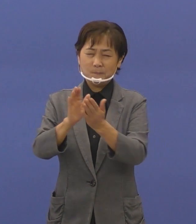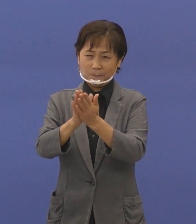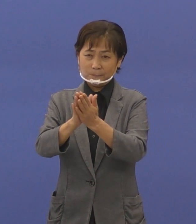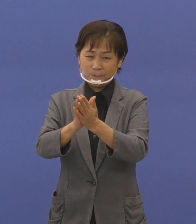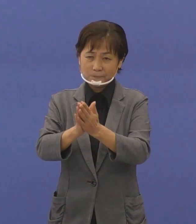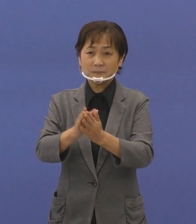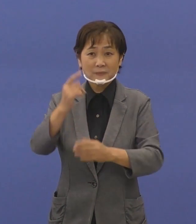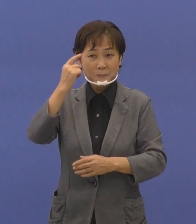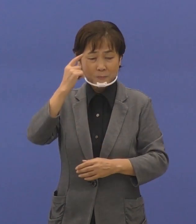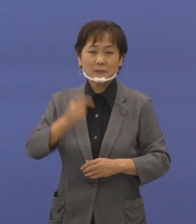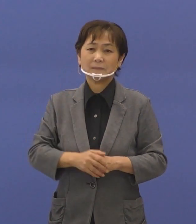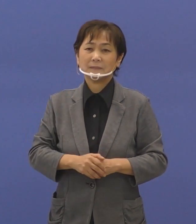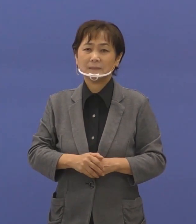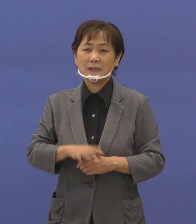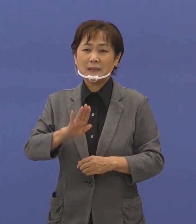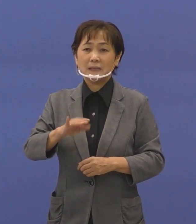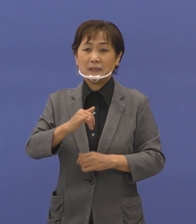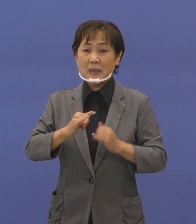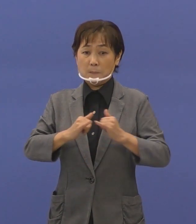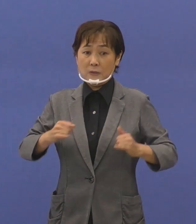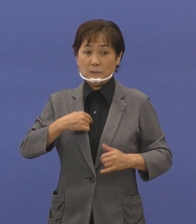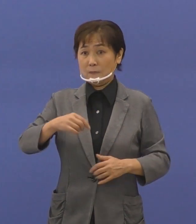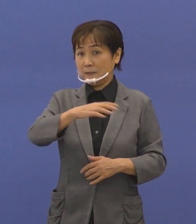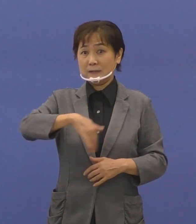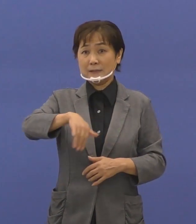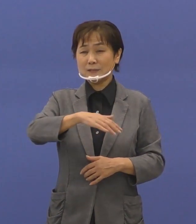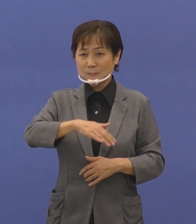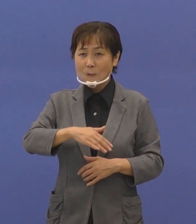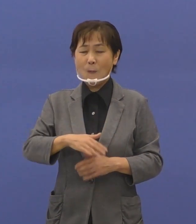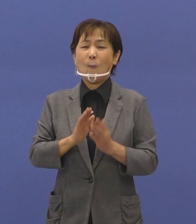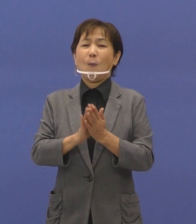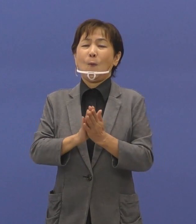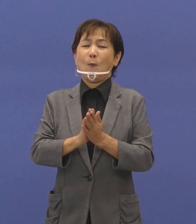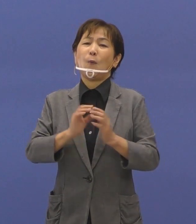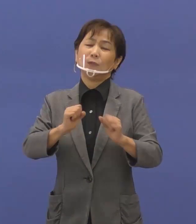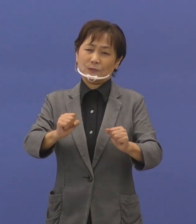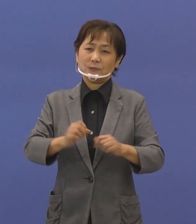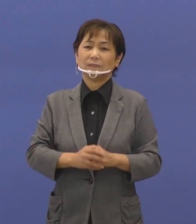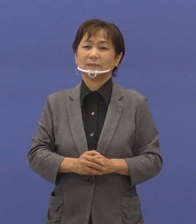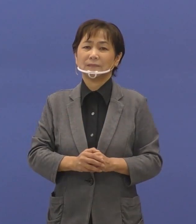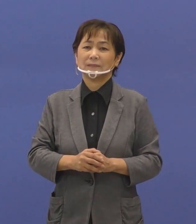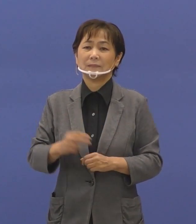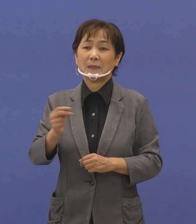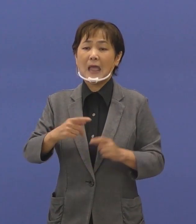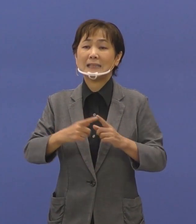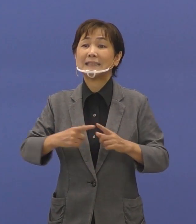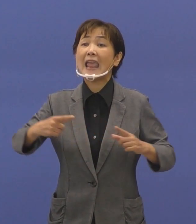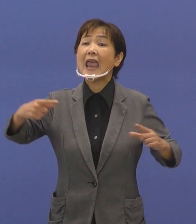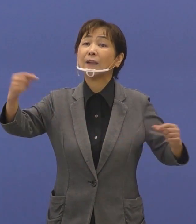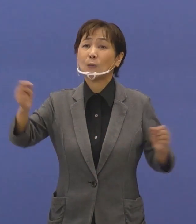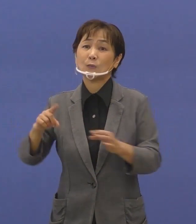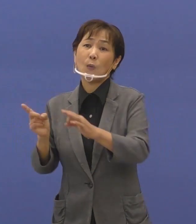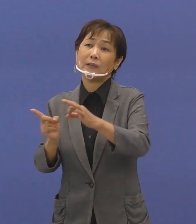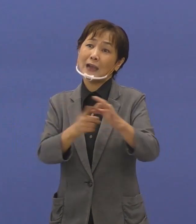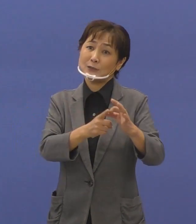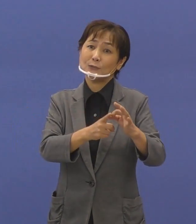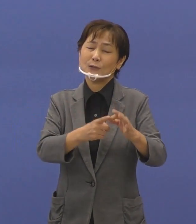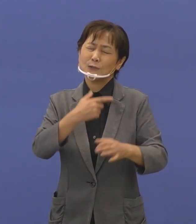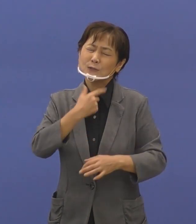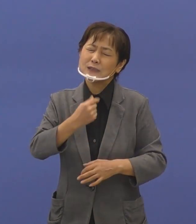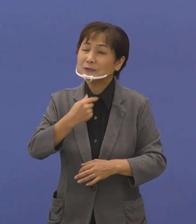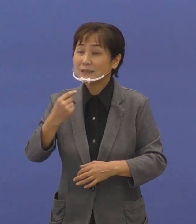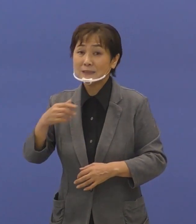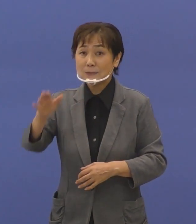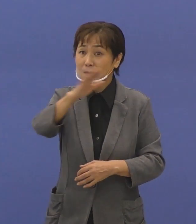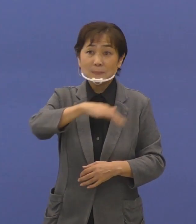県民にとってもありがたいことですし、また全国の野球関係者にもいい試合を残す